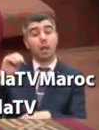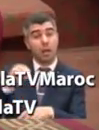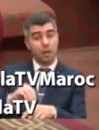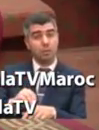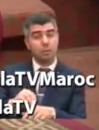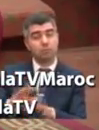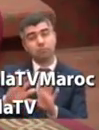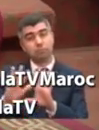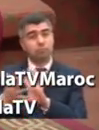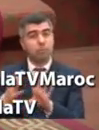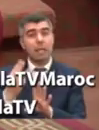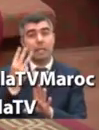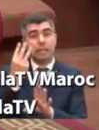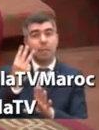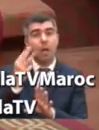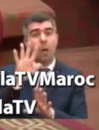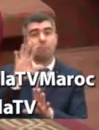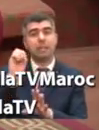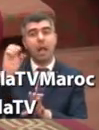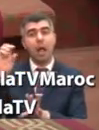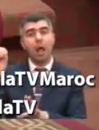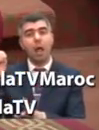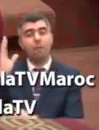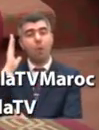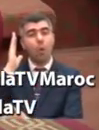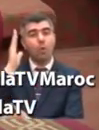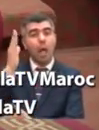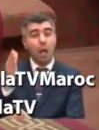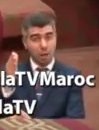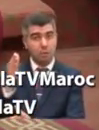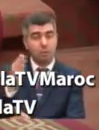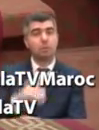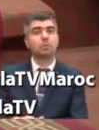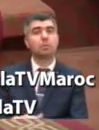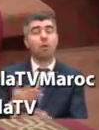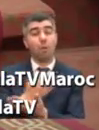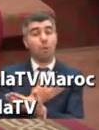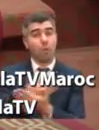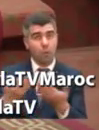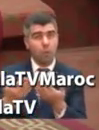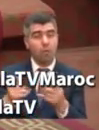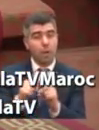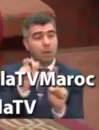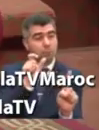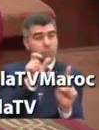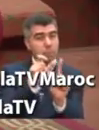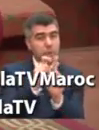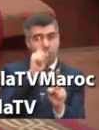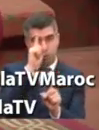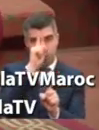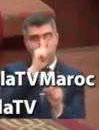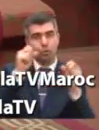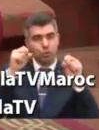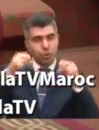التعبئة ديال أزيد من 350 ألف هكتار من المساحات الرعوية، وهذا الشيء غادي يخلينا باش إن شاء الله غادي نبداو